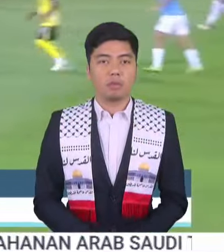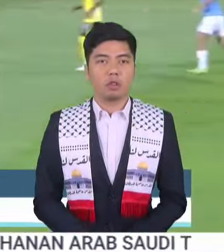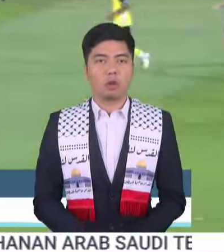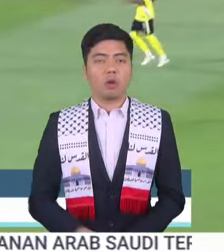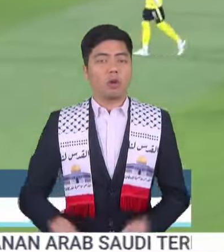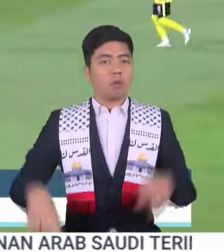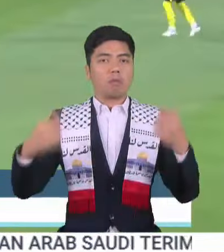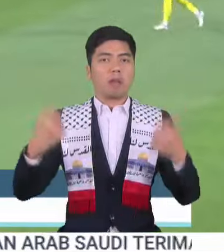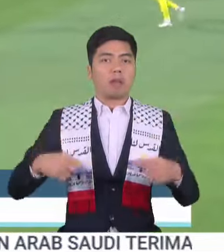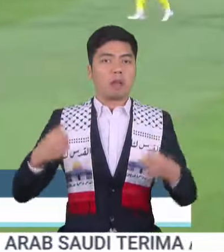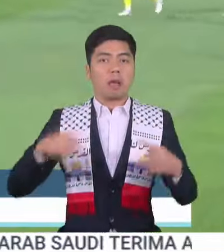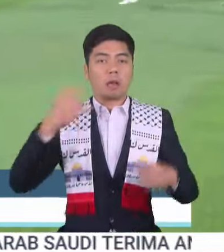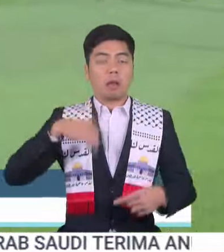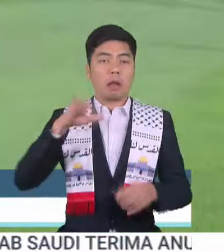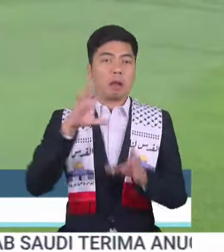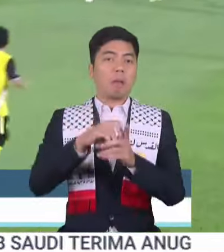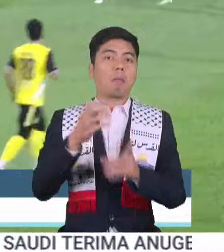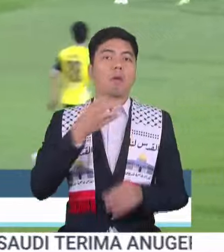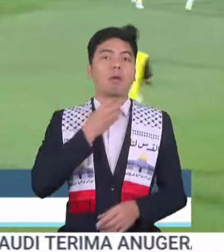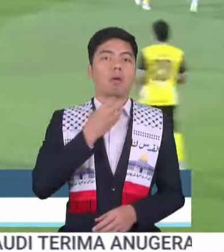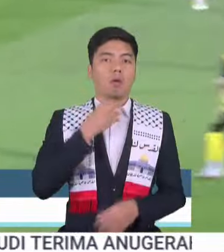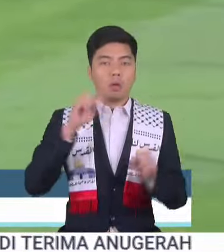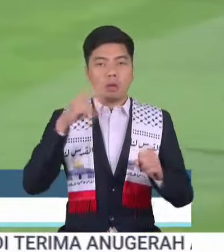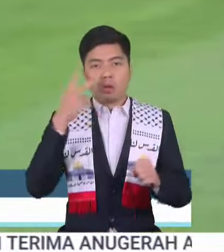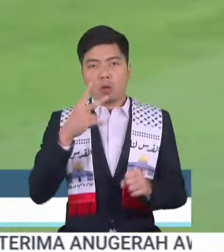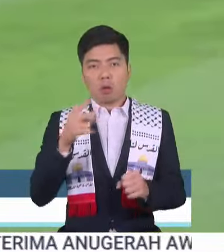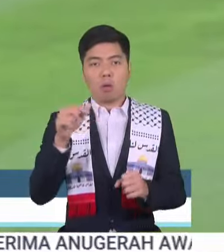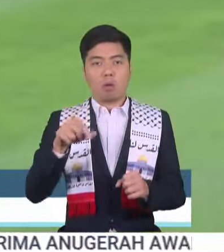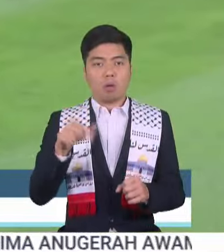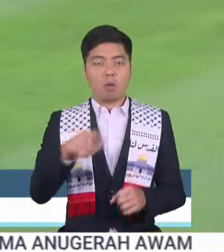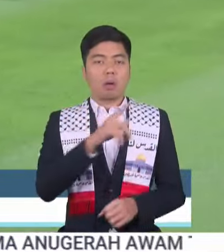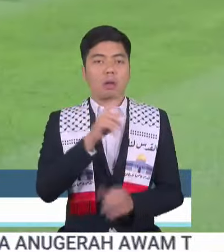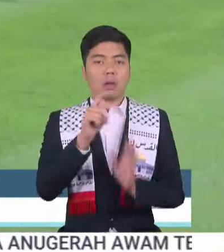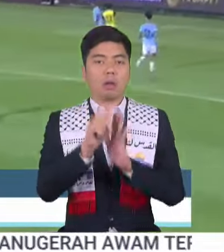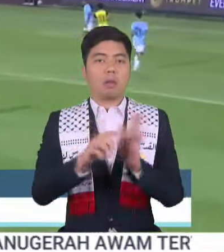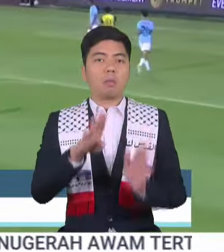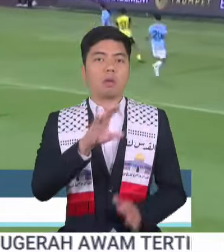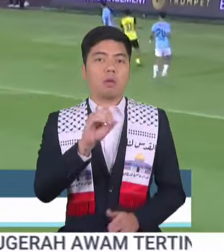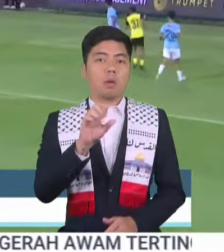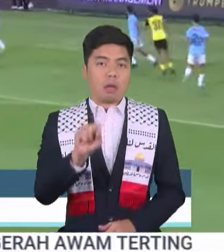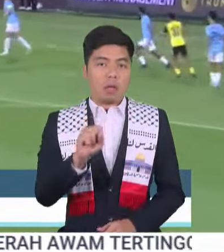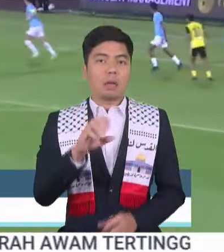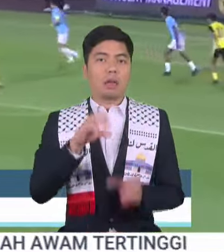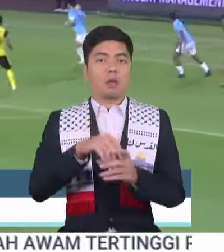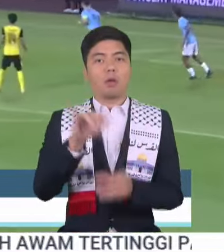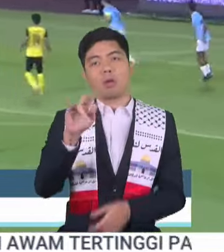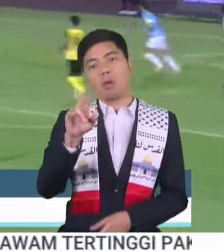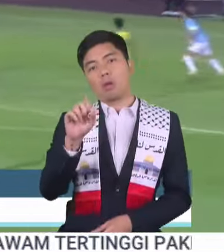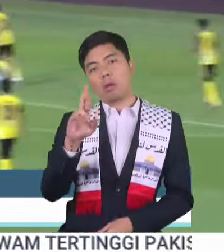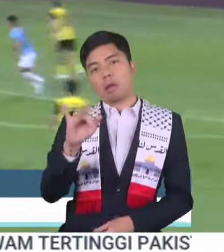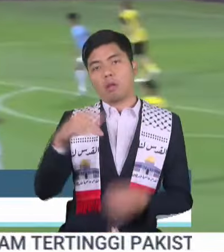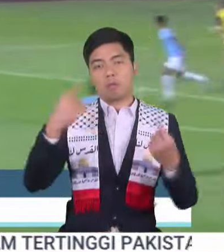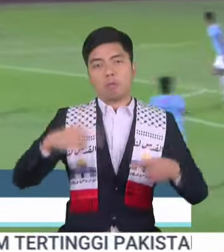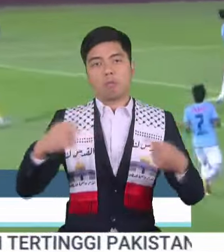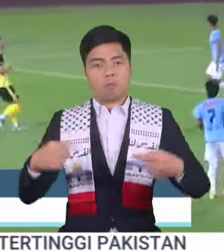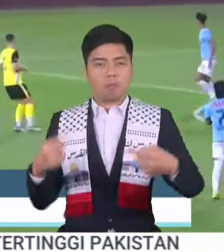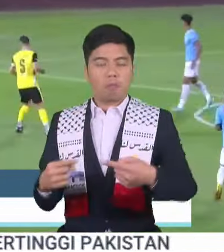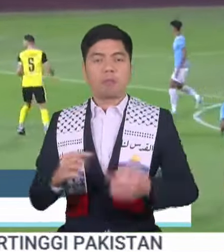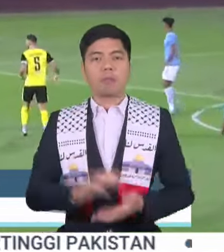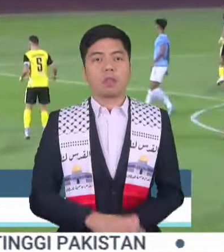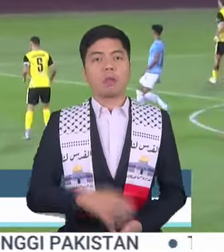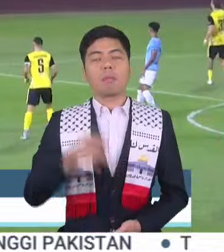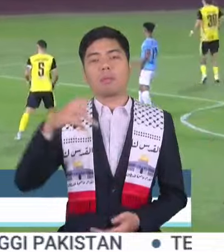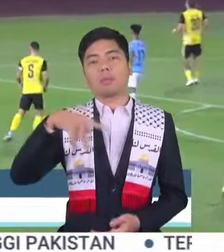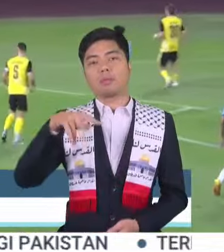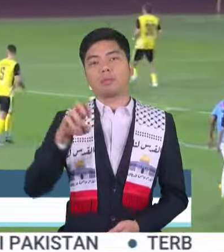Perlawanan yang berlangsung di Stadium Perak itu menyaksikan pengendali skuad The Boss Scorers, Yusri Cetlah, menurunkan kesebelasan berbeza pada setiap babak.